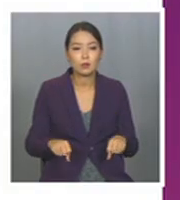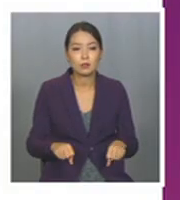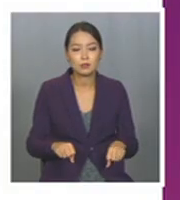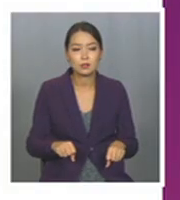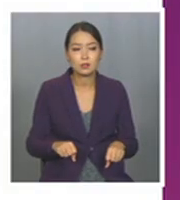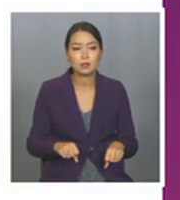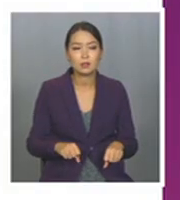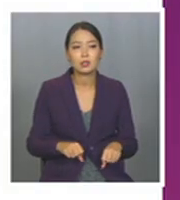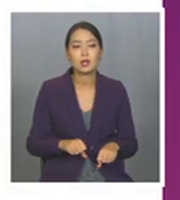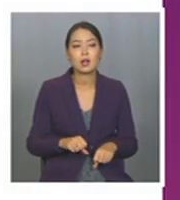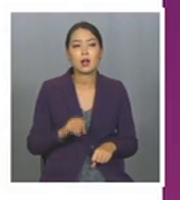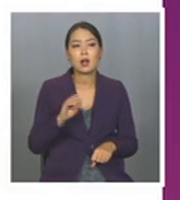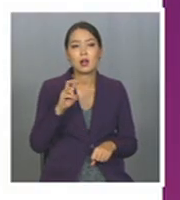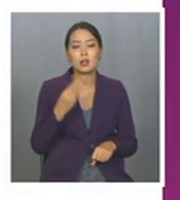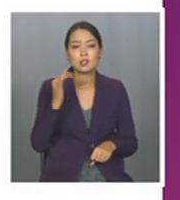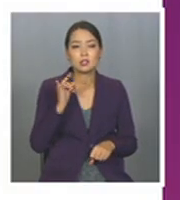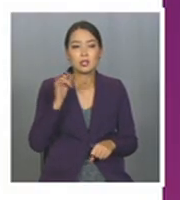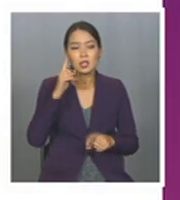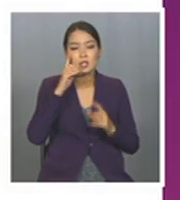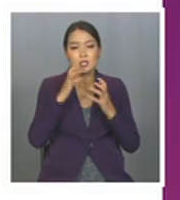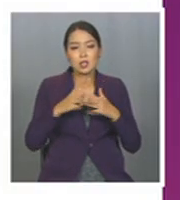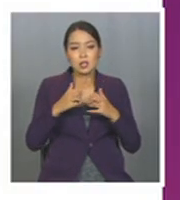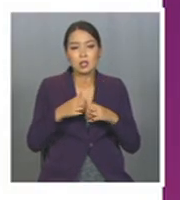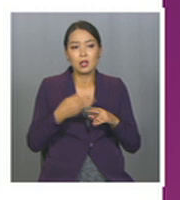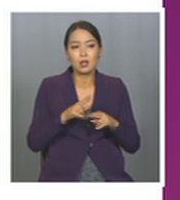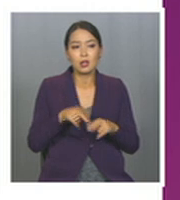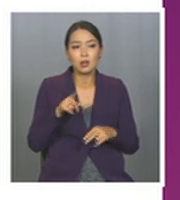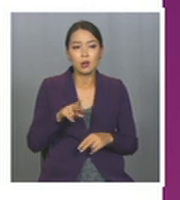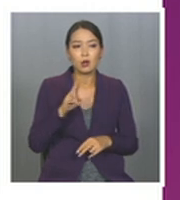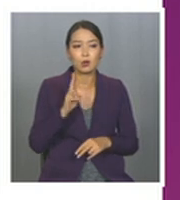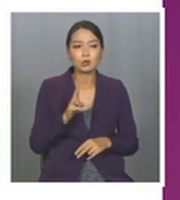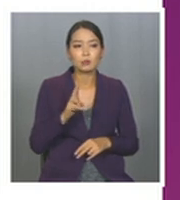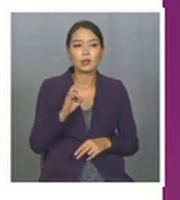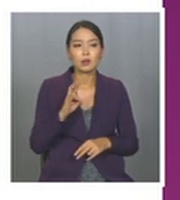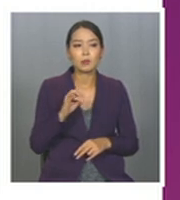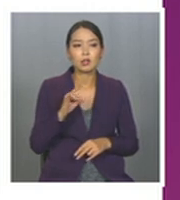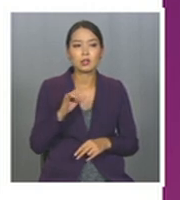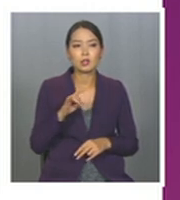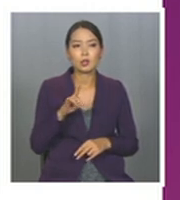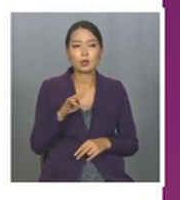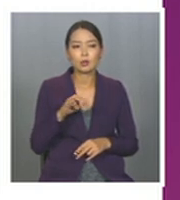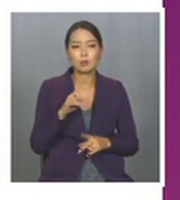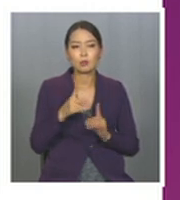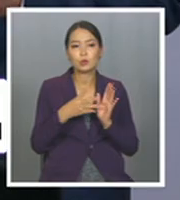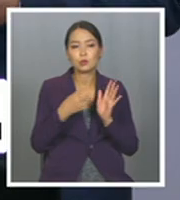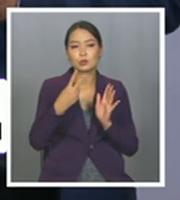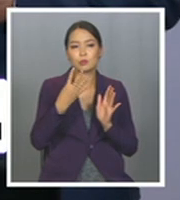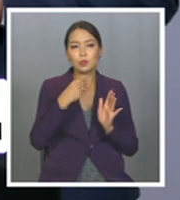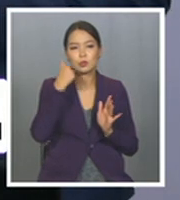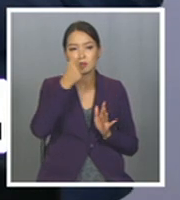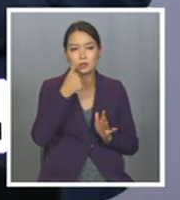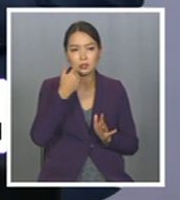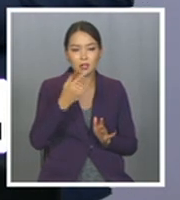Алаш зиялыларының зерттеулерінің арасында, мәселен, Қошмұхаммед Кемеңгерұлының 1924 жылы шыққан Қазақ тарихынан